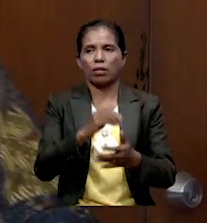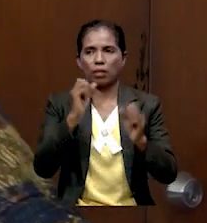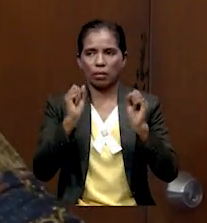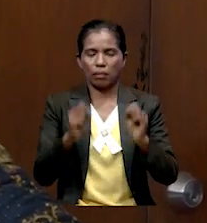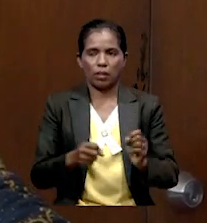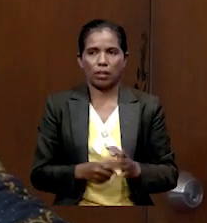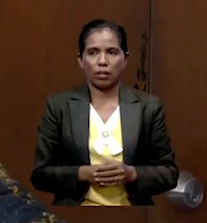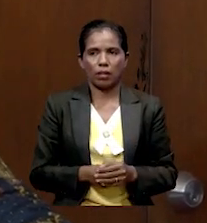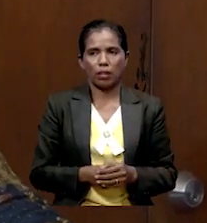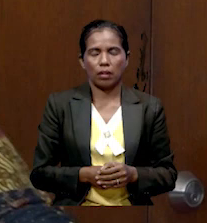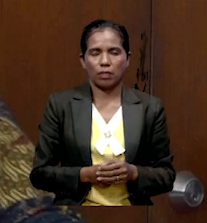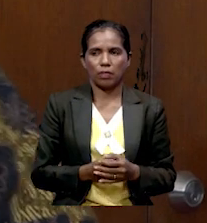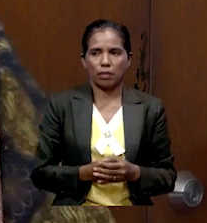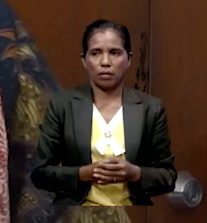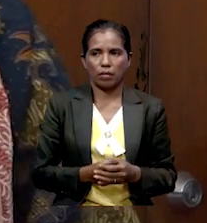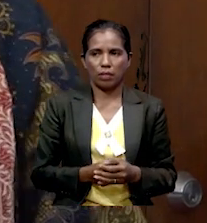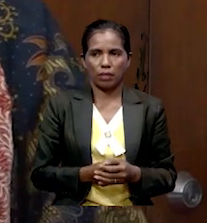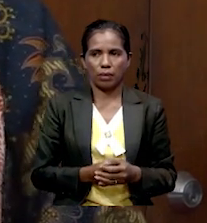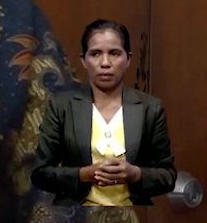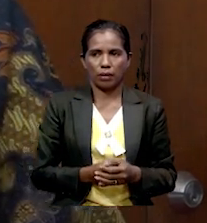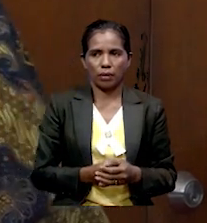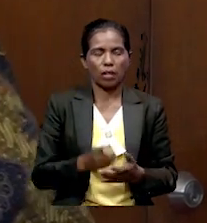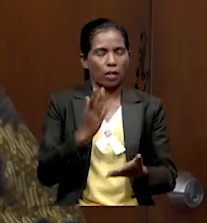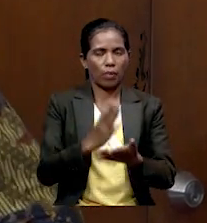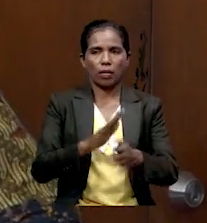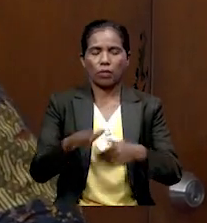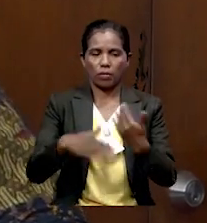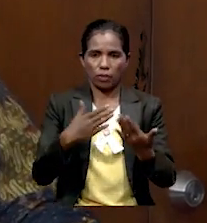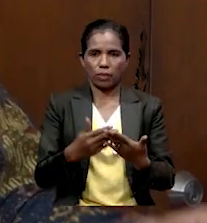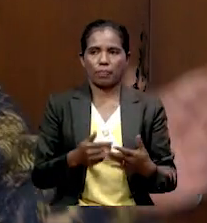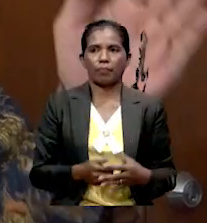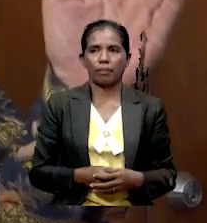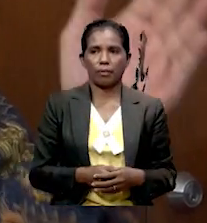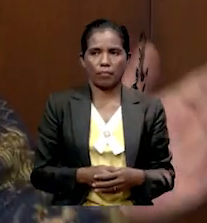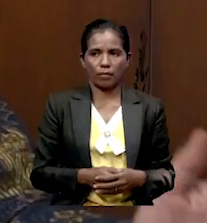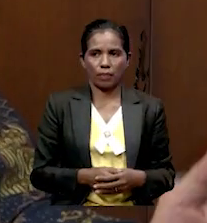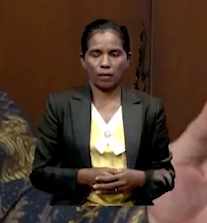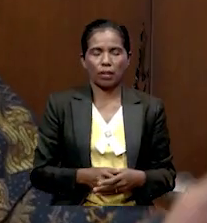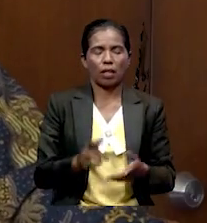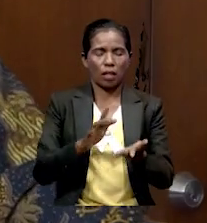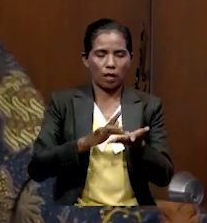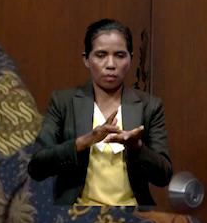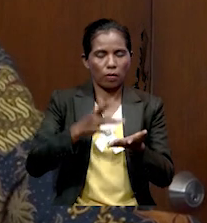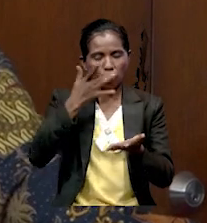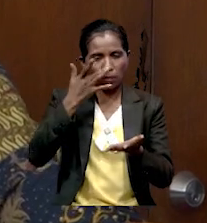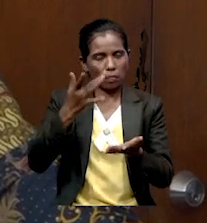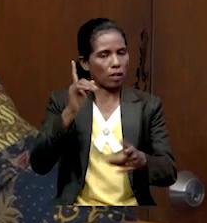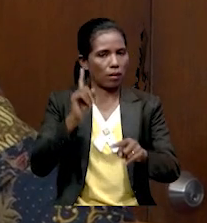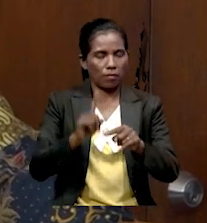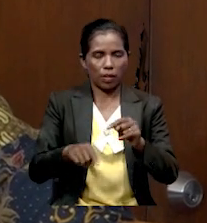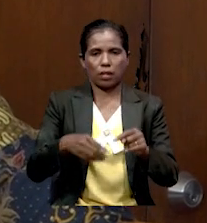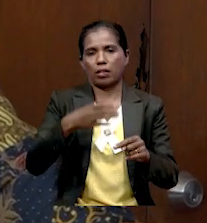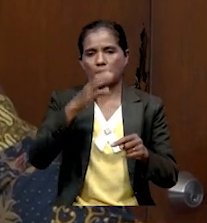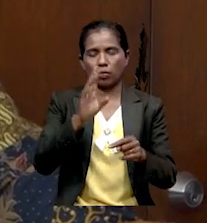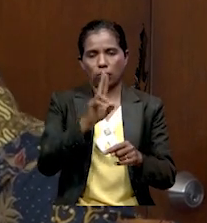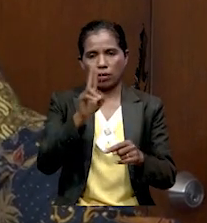mais ora. Balo per tanto evite quando tu torna. Ma droga ne ma a tu ne va. Ia